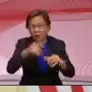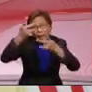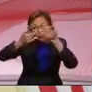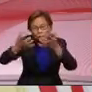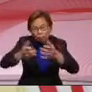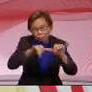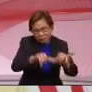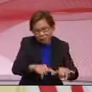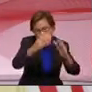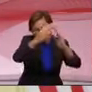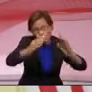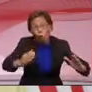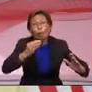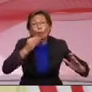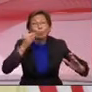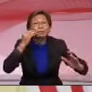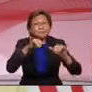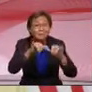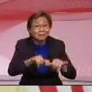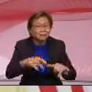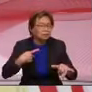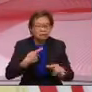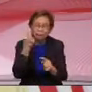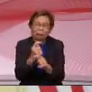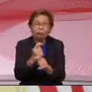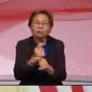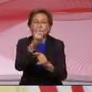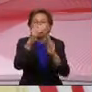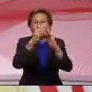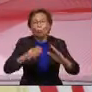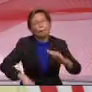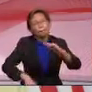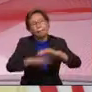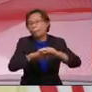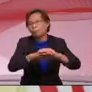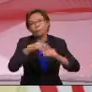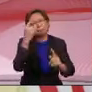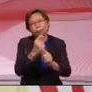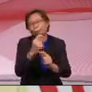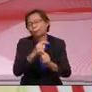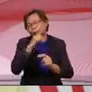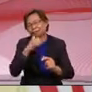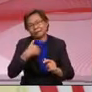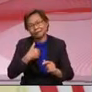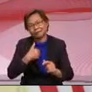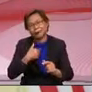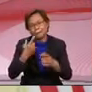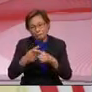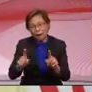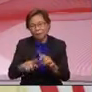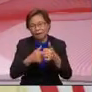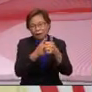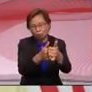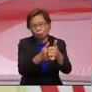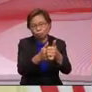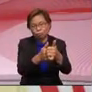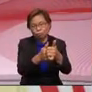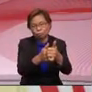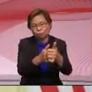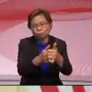yang nak tinggal di situ. Kita tak tetapkan satu rumah maksimum berapa. Kita tak tetapkan. Tetapi berdasarkan